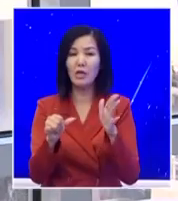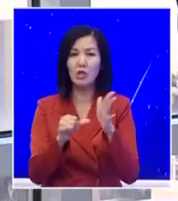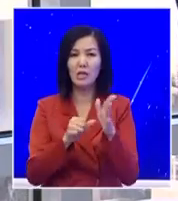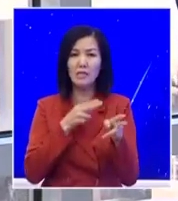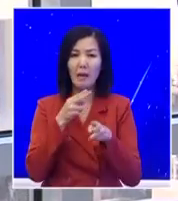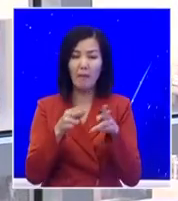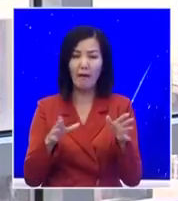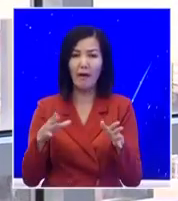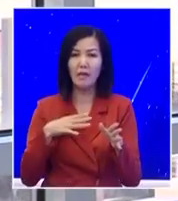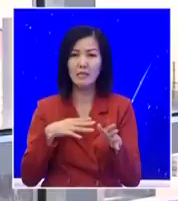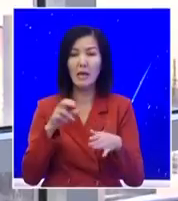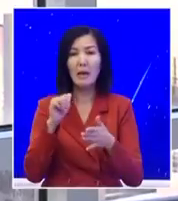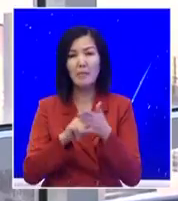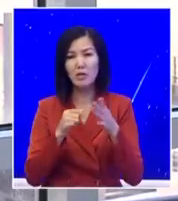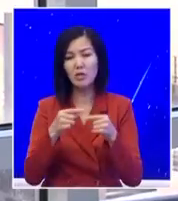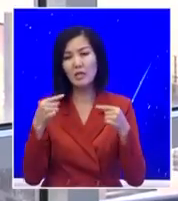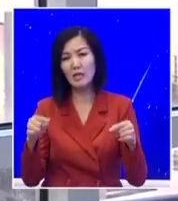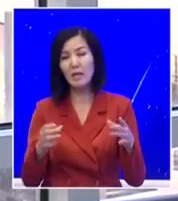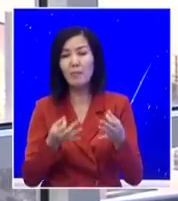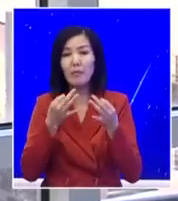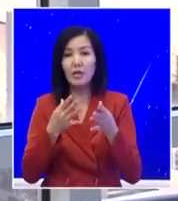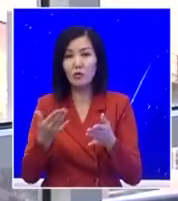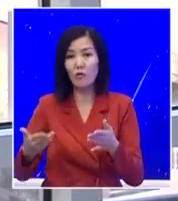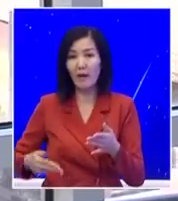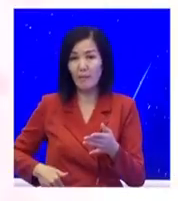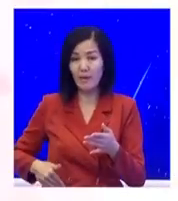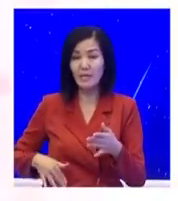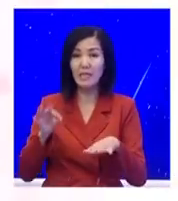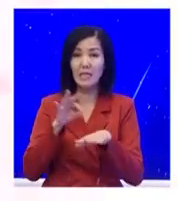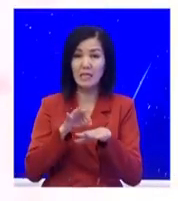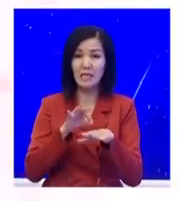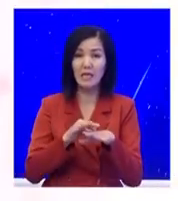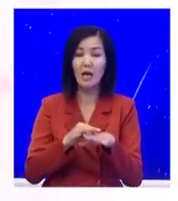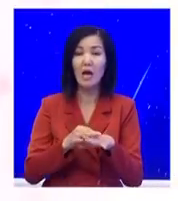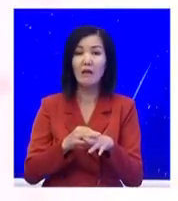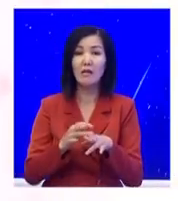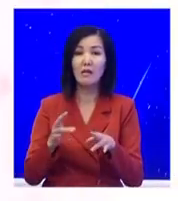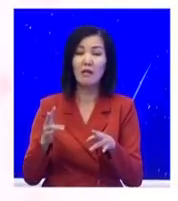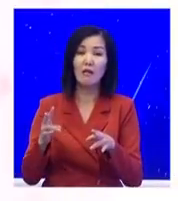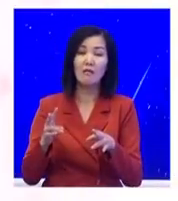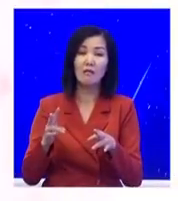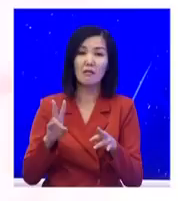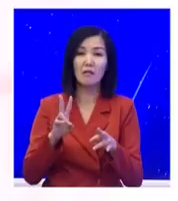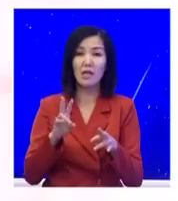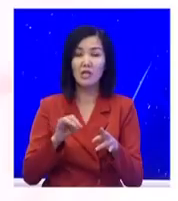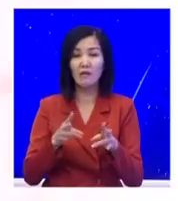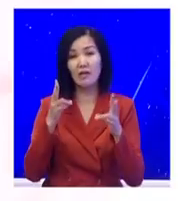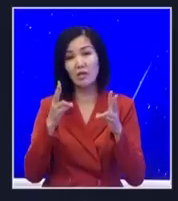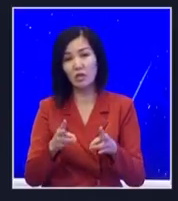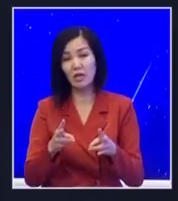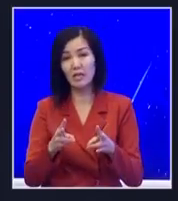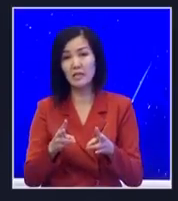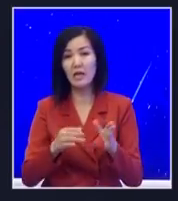таких операций. Причины разные – от простого аппендицита до сложных ножевых ранений. И здесь важны оперативность,